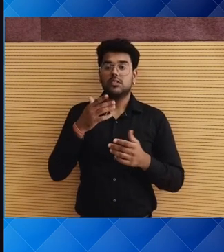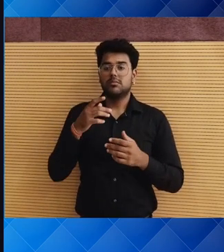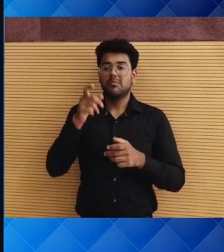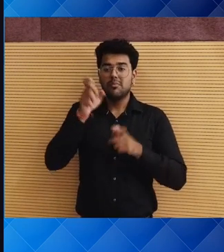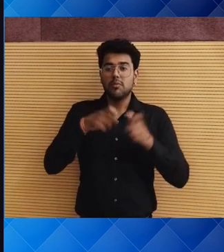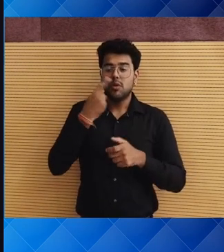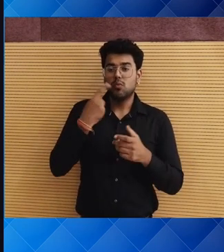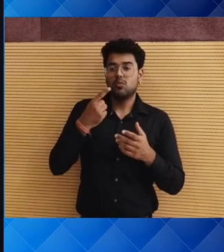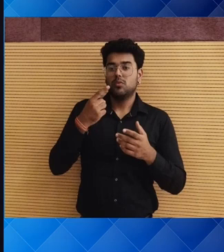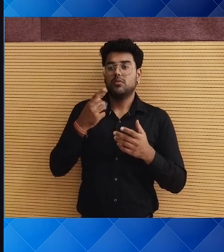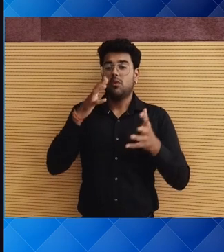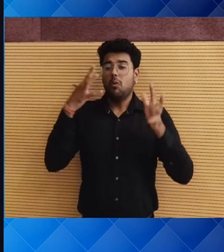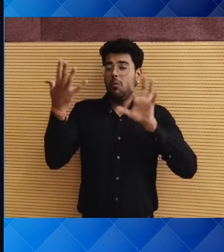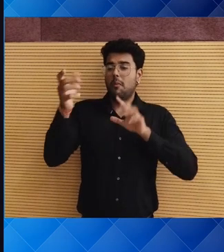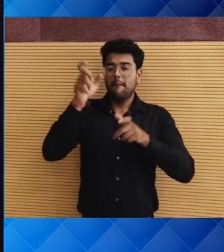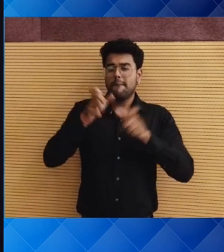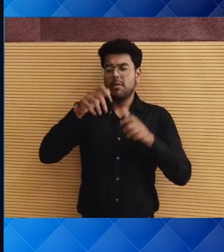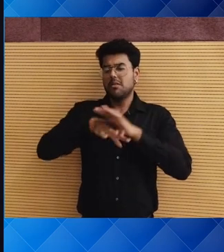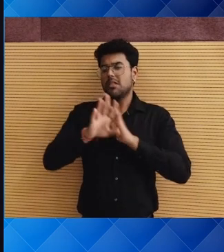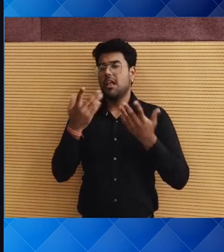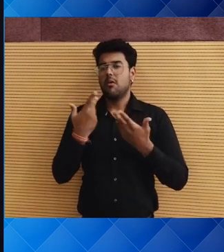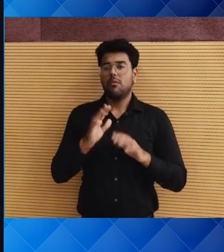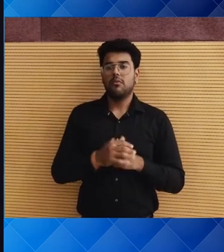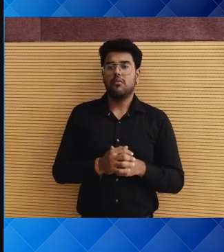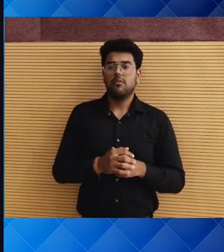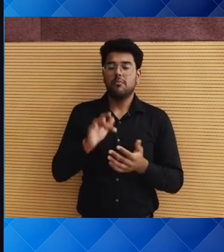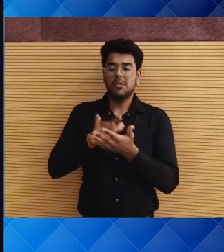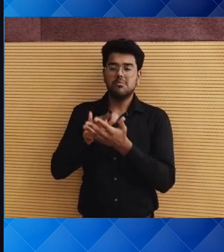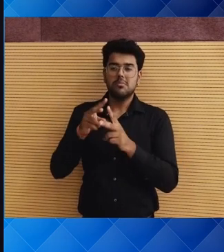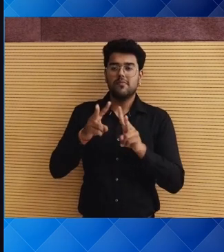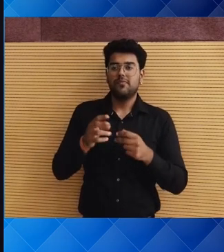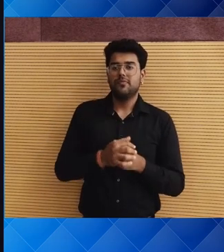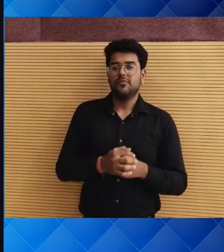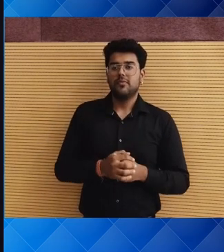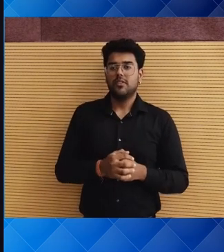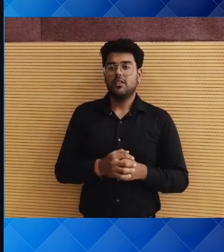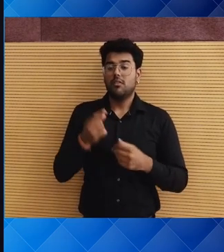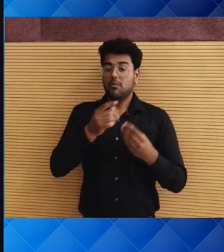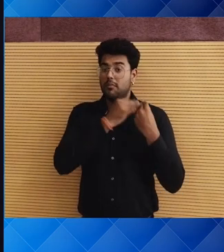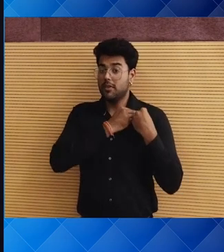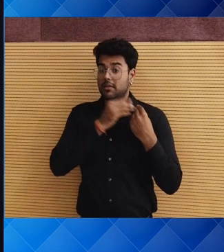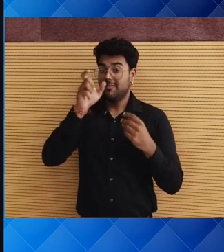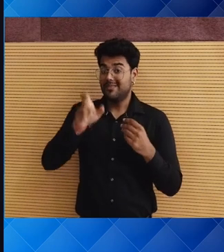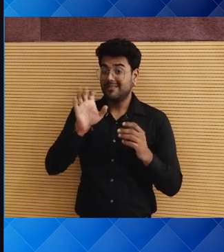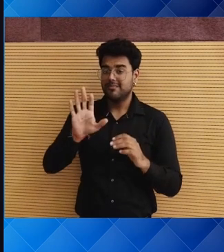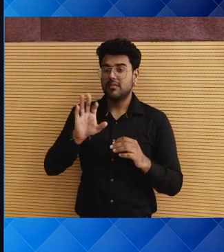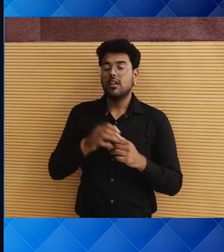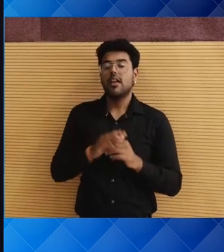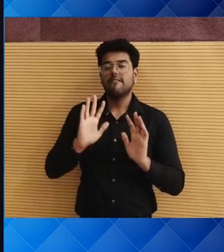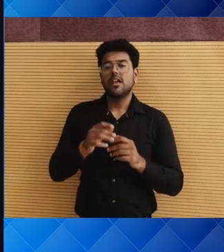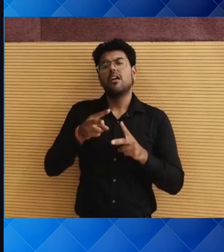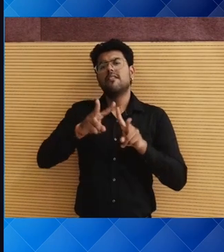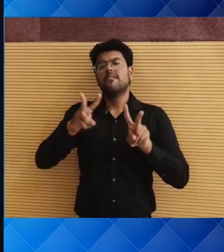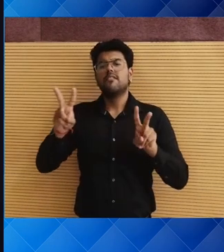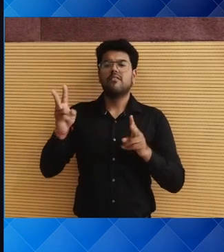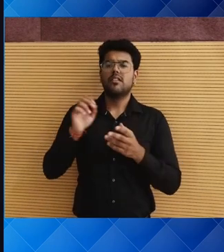मैं ग्लोबल सिटीजन, सभी नागरिक ग्लोब की रहते हैं, वो सब सिटीजन ऐसा नहीं है, जो जिम्मेवारी लेता है वो वैश्विक नागरिक होता है, नहीं तो बाकी लोग अपने देश